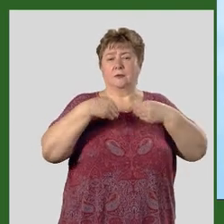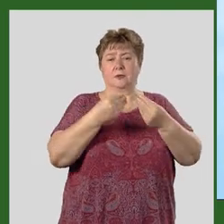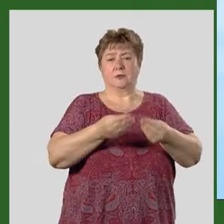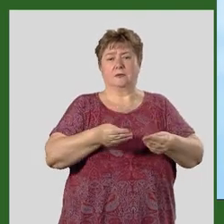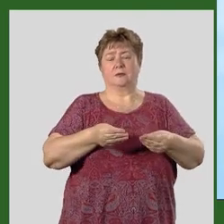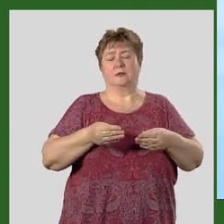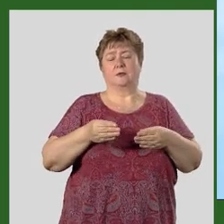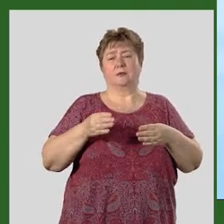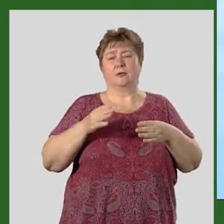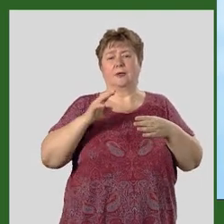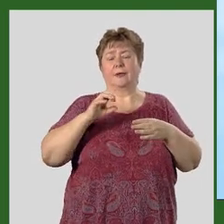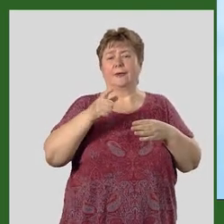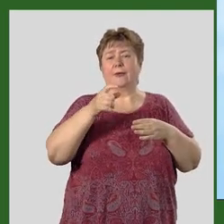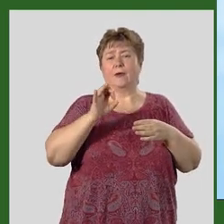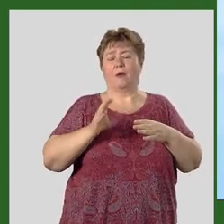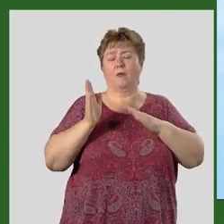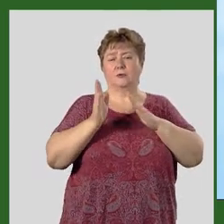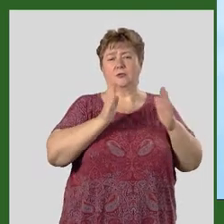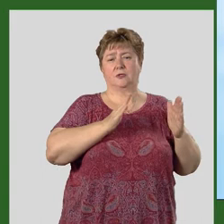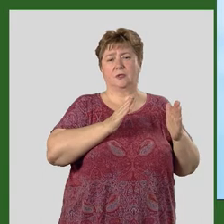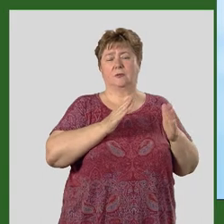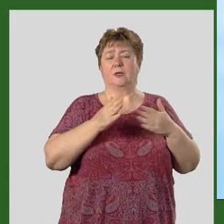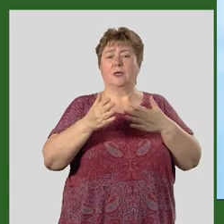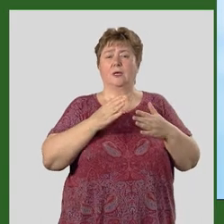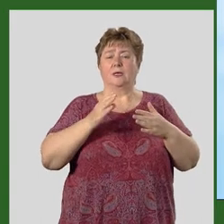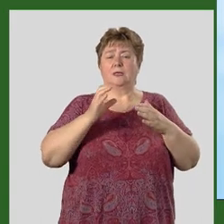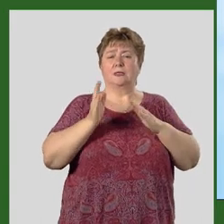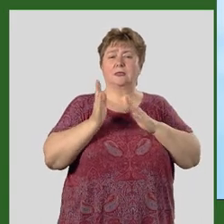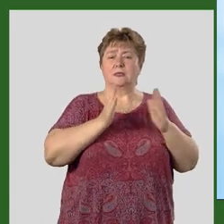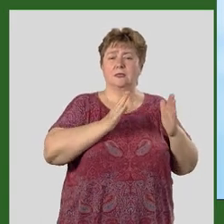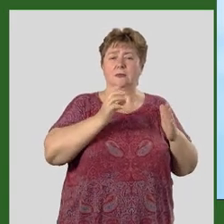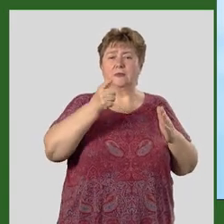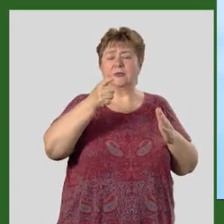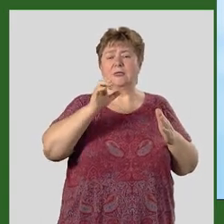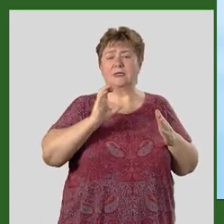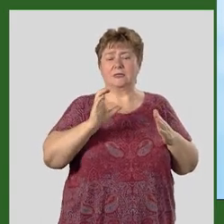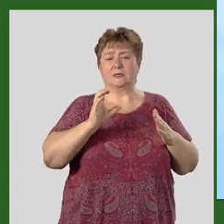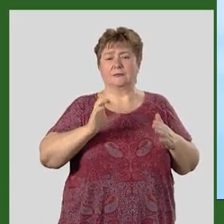предоставляют геоинформационные системы или системы ГИС.